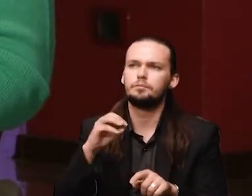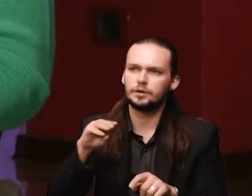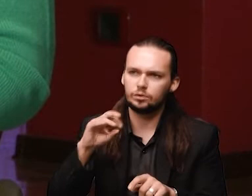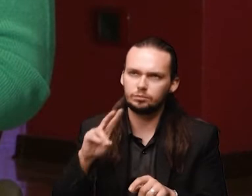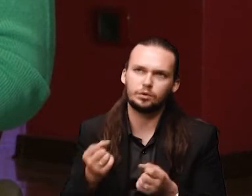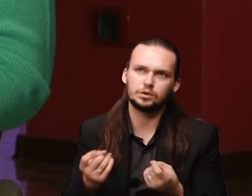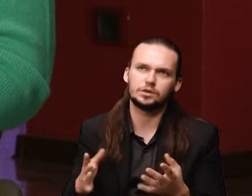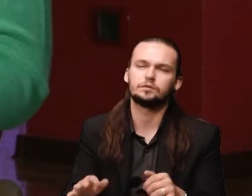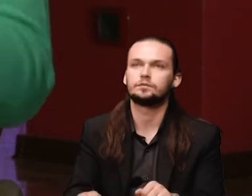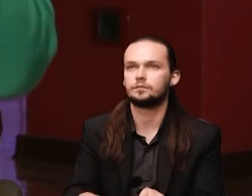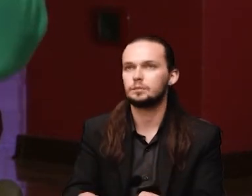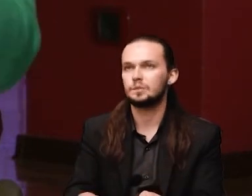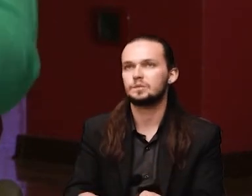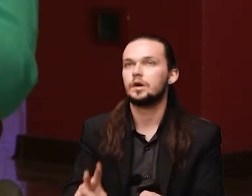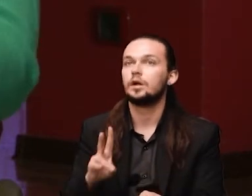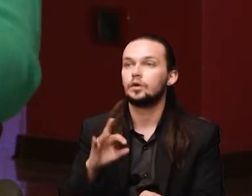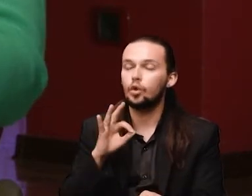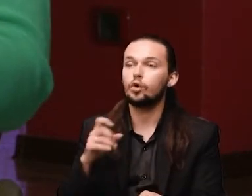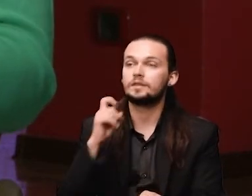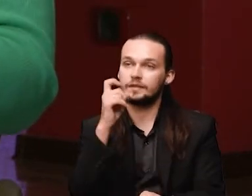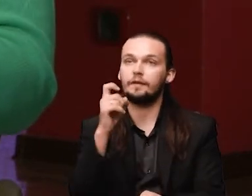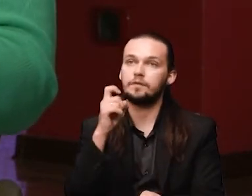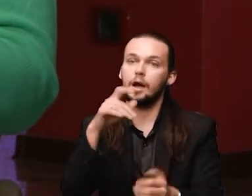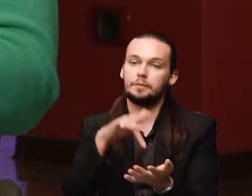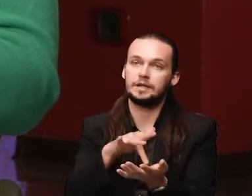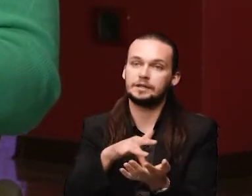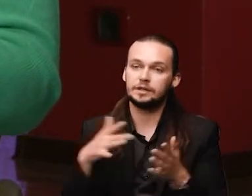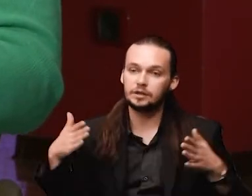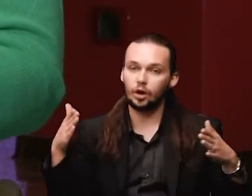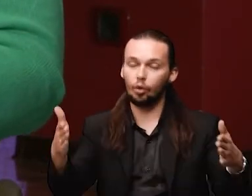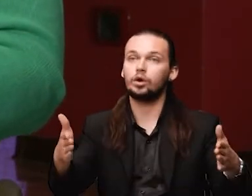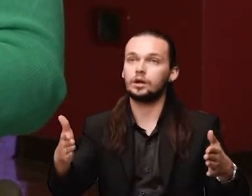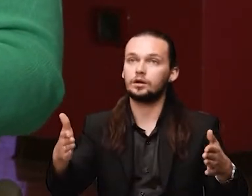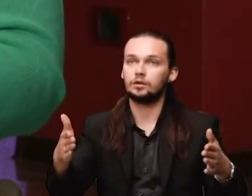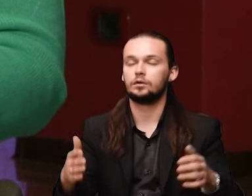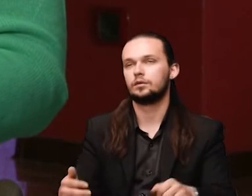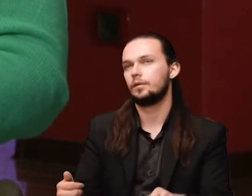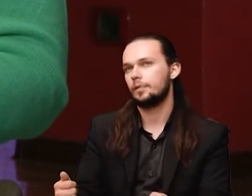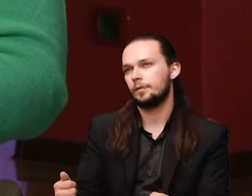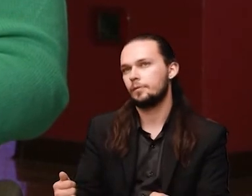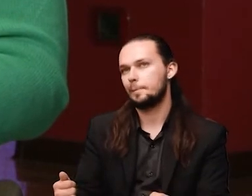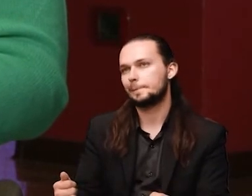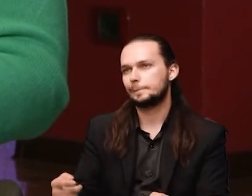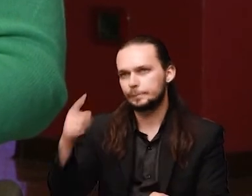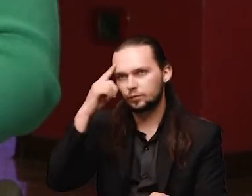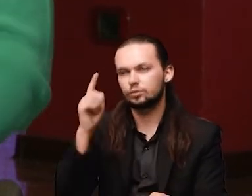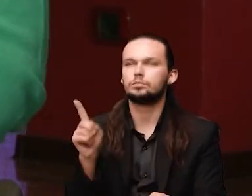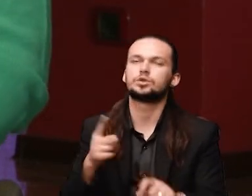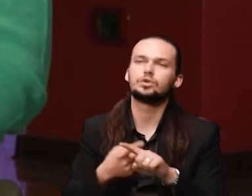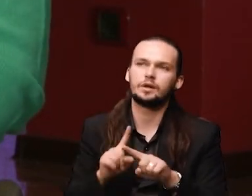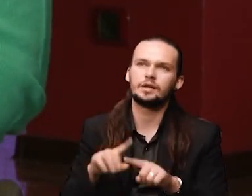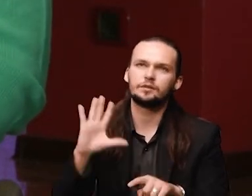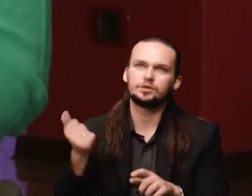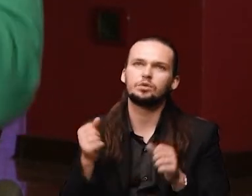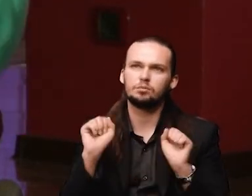бетона просто. Да, но у нас трамваи-то едут посередине, и люди стоят на остановке на тротуаре, они еще переходят дорогу, чтобы подойти к трамваю. Ну